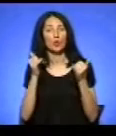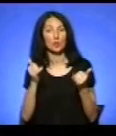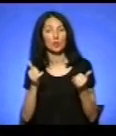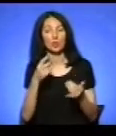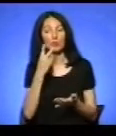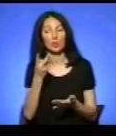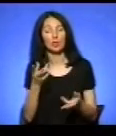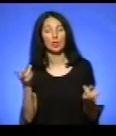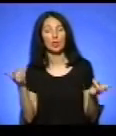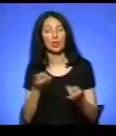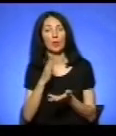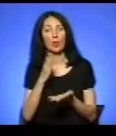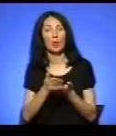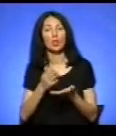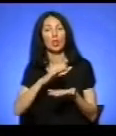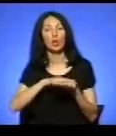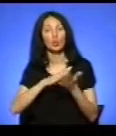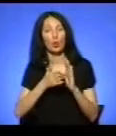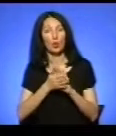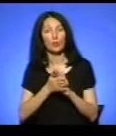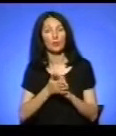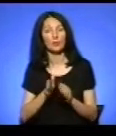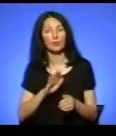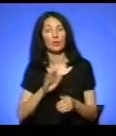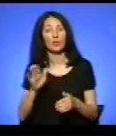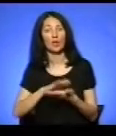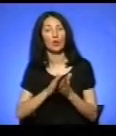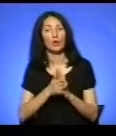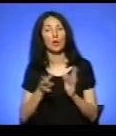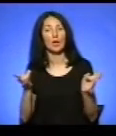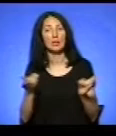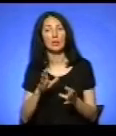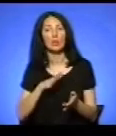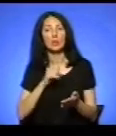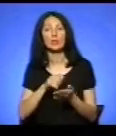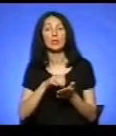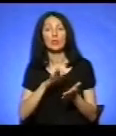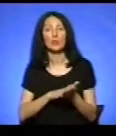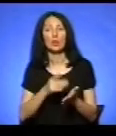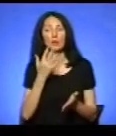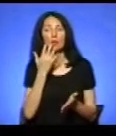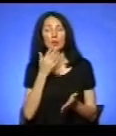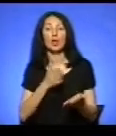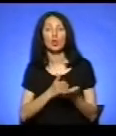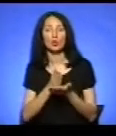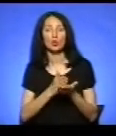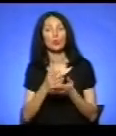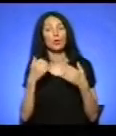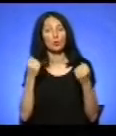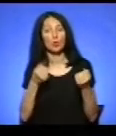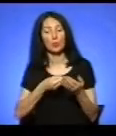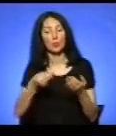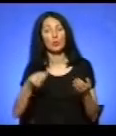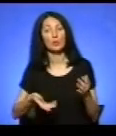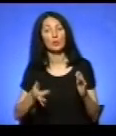ти повинен мати договір, ти повинен бути зареєстрований в Національній службі здоров'я і підписувати